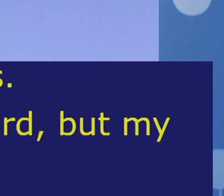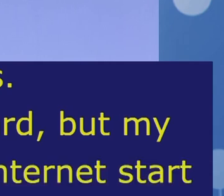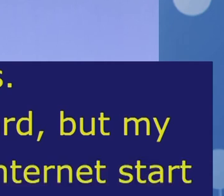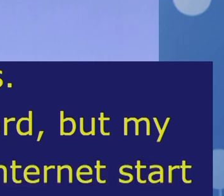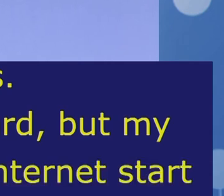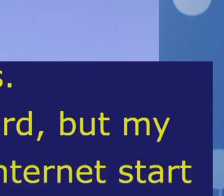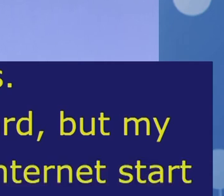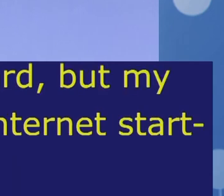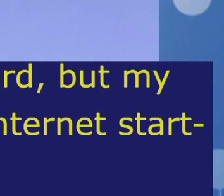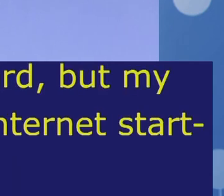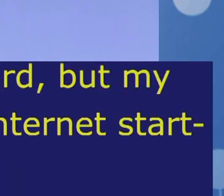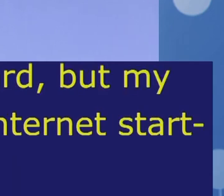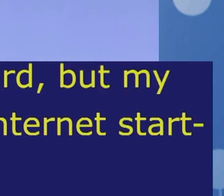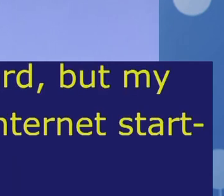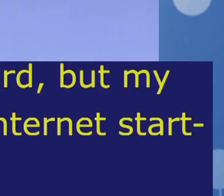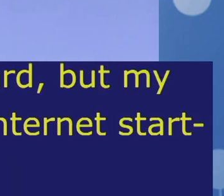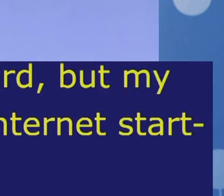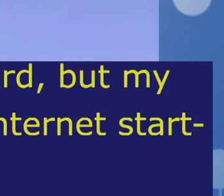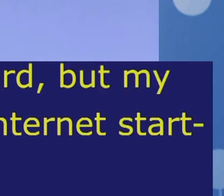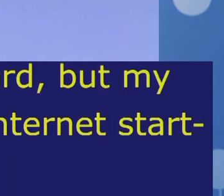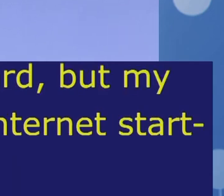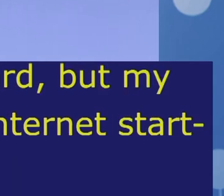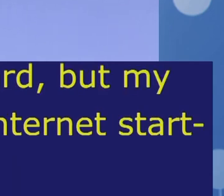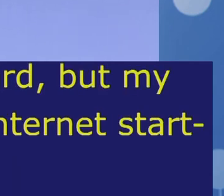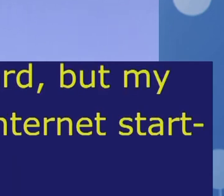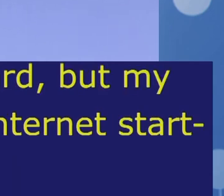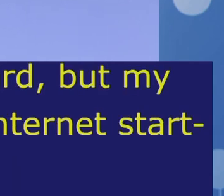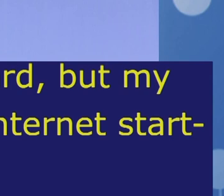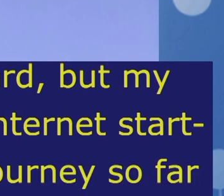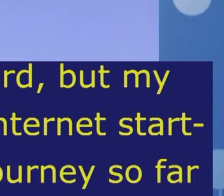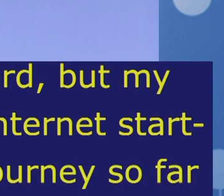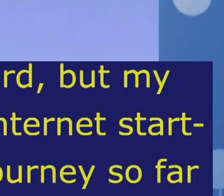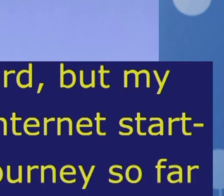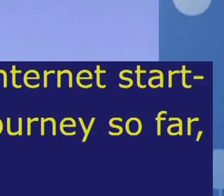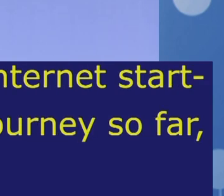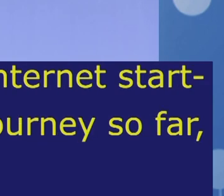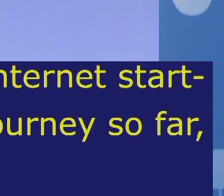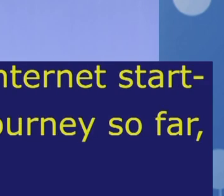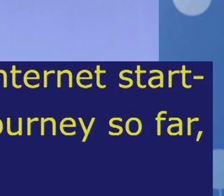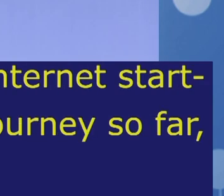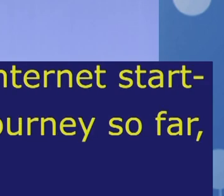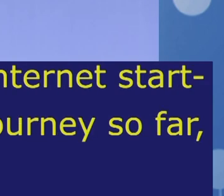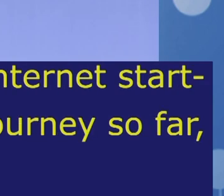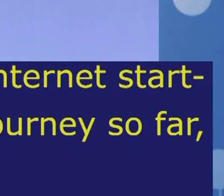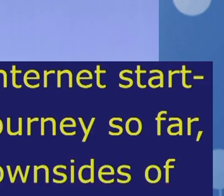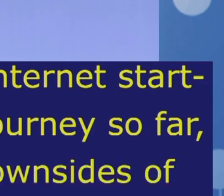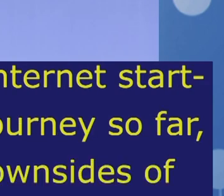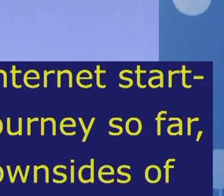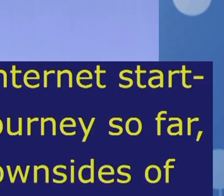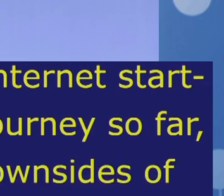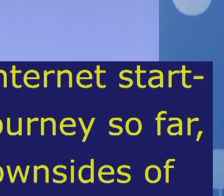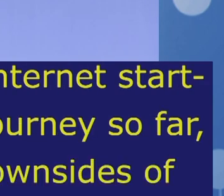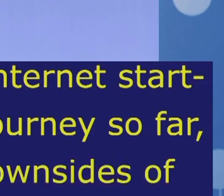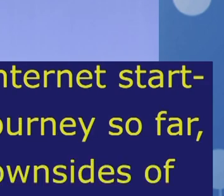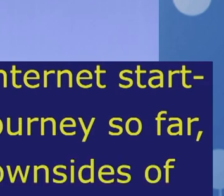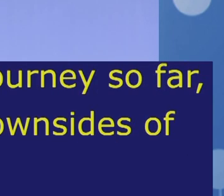время, в которой мы живем, мы все больше соединены с другими при помощи компьютеров. Я,